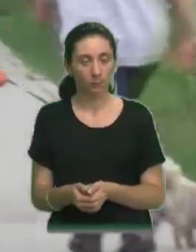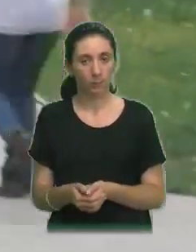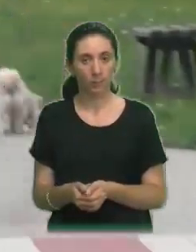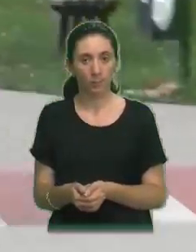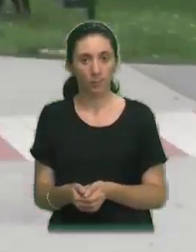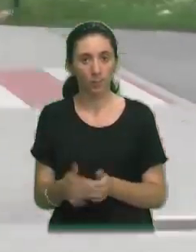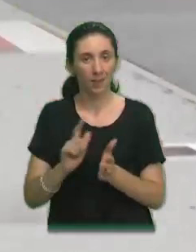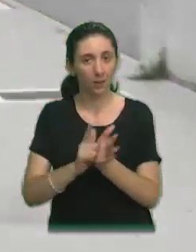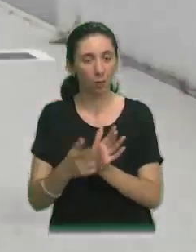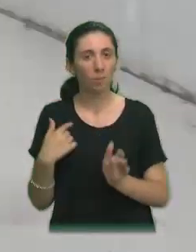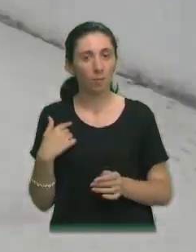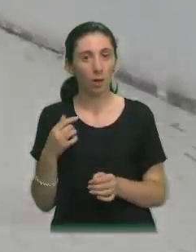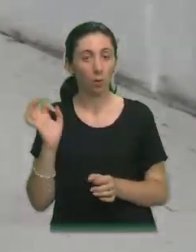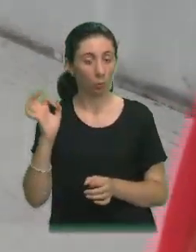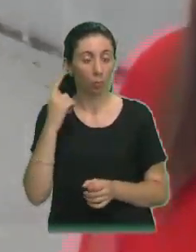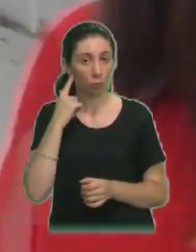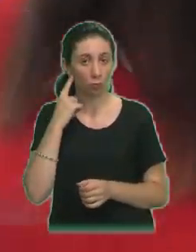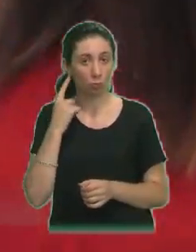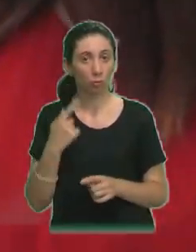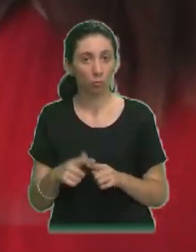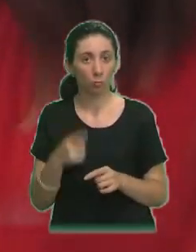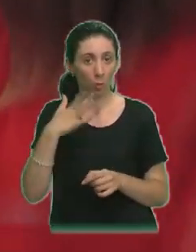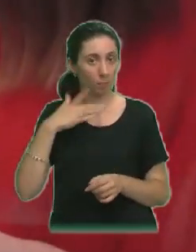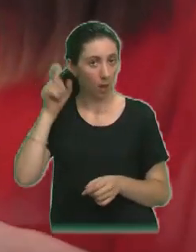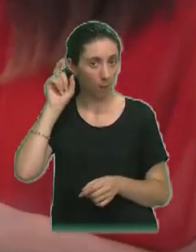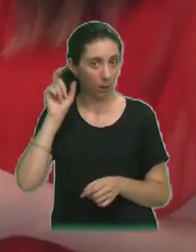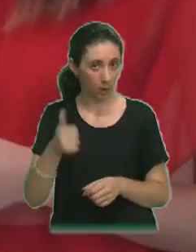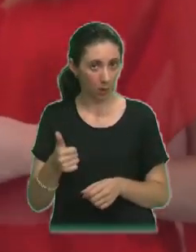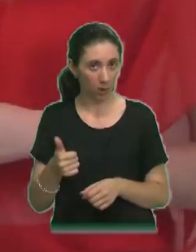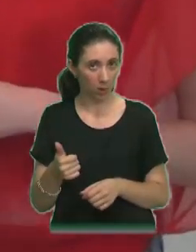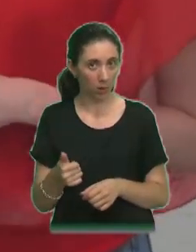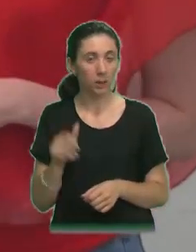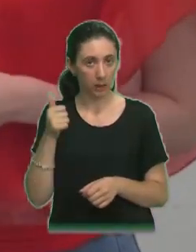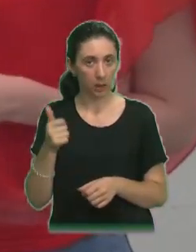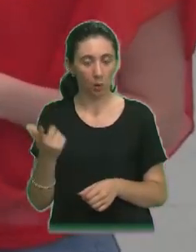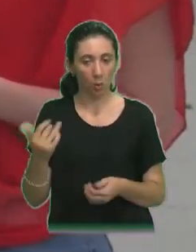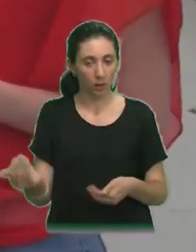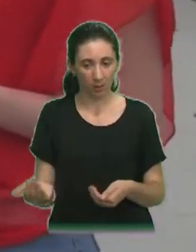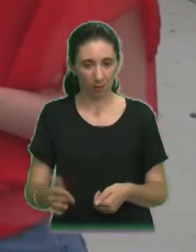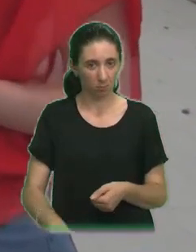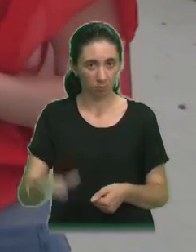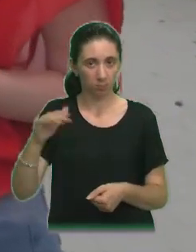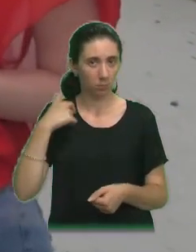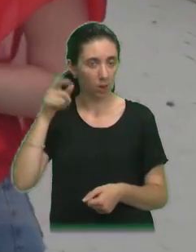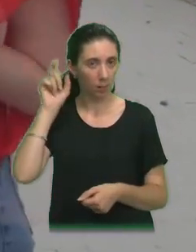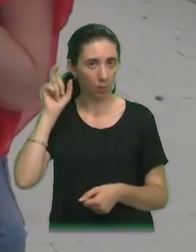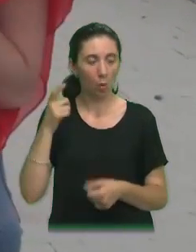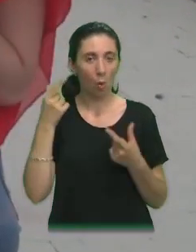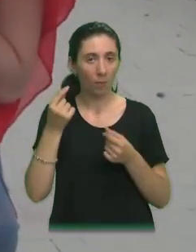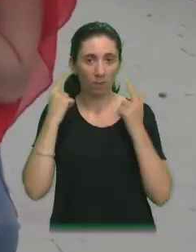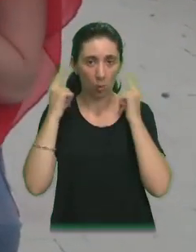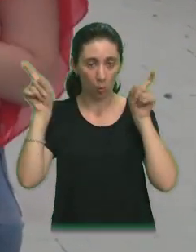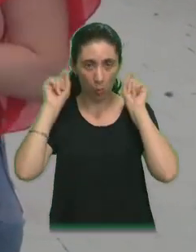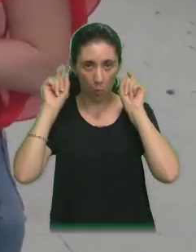Natalija, natjecali ste se u skupini sa nagluhim osobama. Pa evo, trenutno me jako dobro čujete, to je zato jer